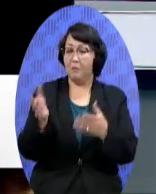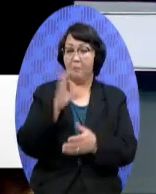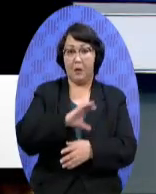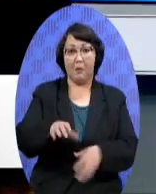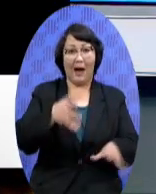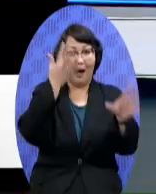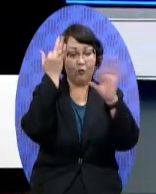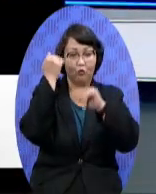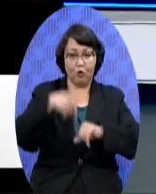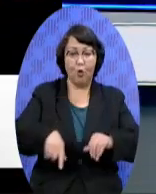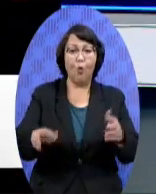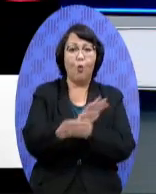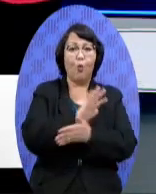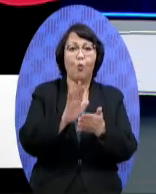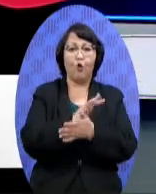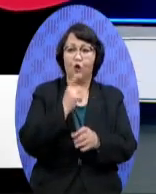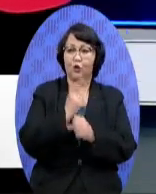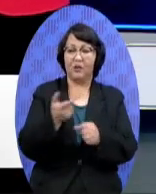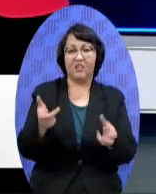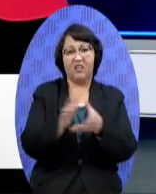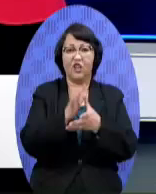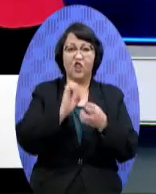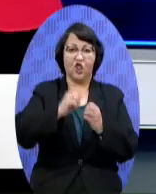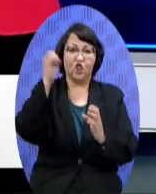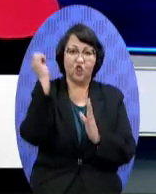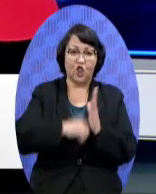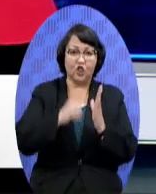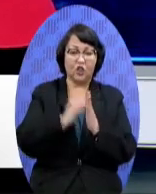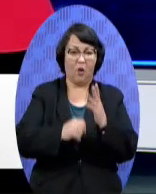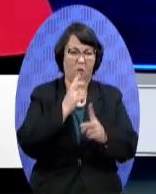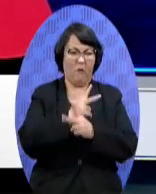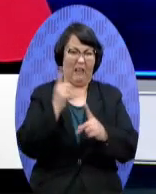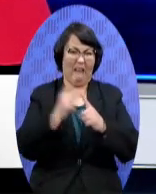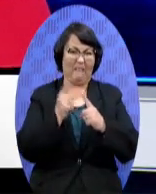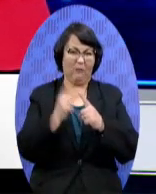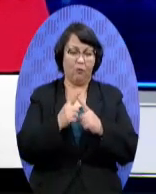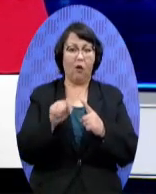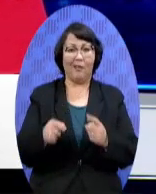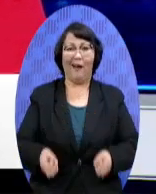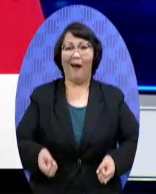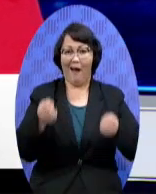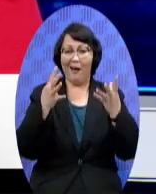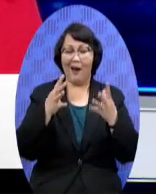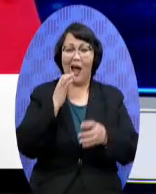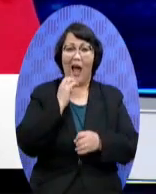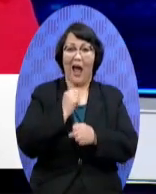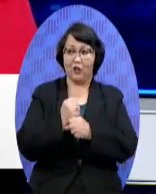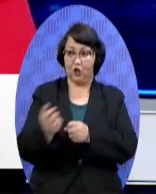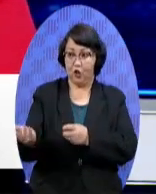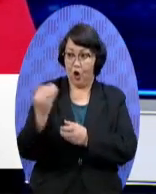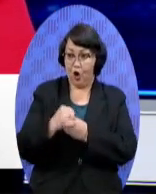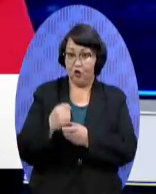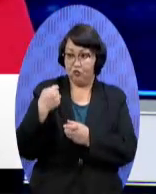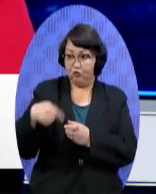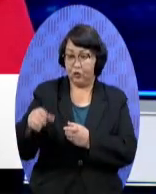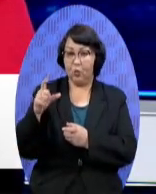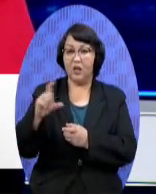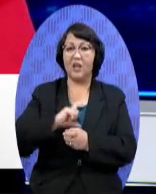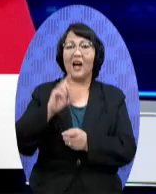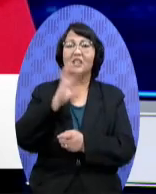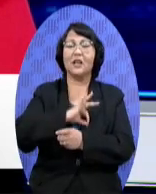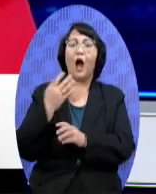10 хоногийн дотор хөдөлмөрийн гэрээг байгуулах юм байна. За цаашдаа бол одоо энэ ажилтны эрх ашиг хамгаалах чиглэлд хөдөлмөрийн гэрээг тодорхой нөхцөлд бол